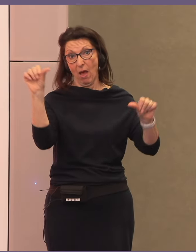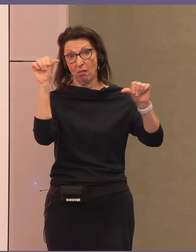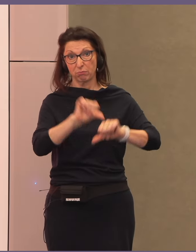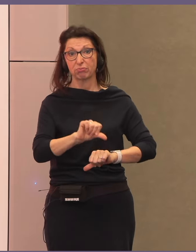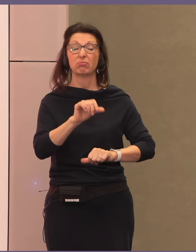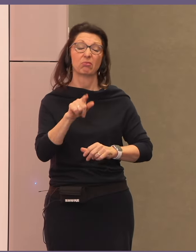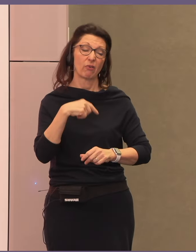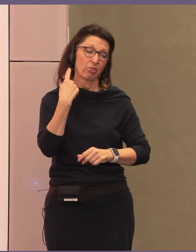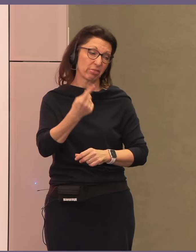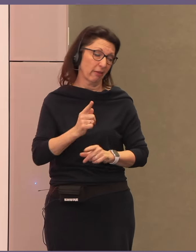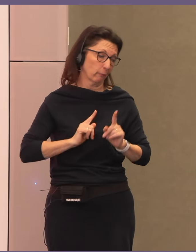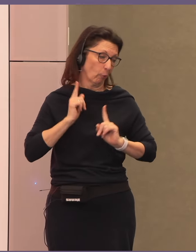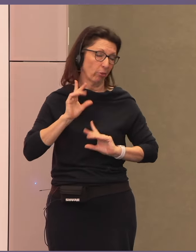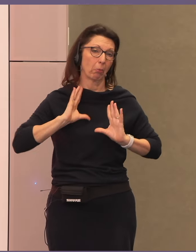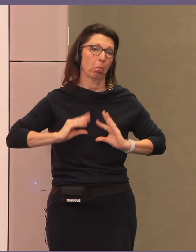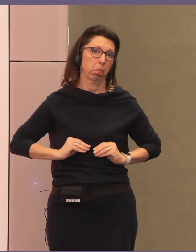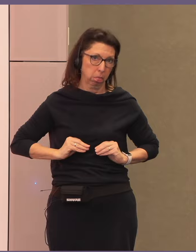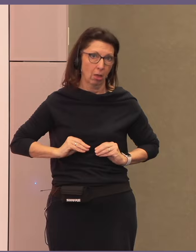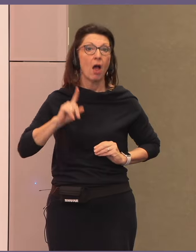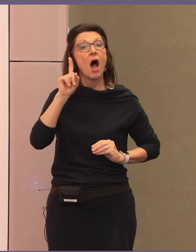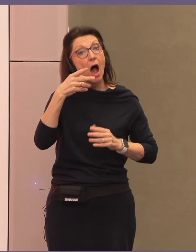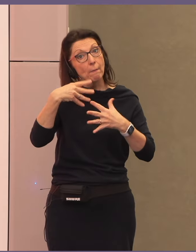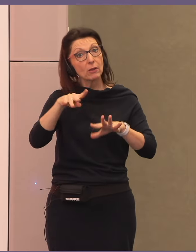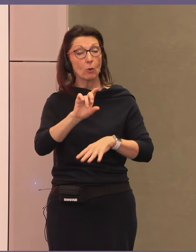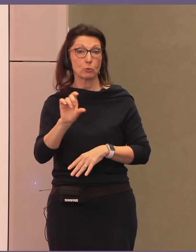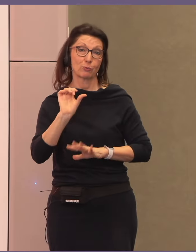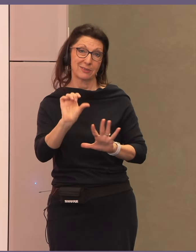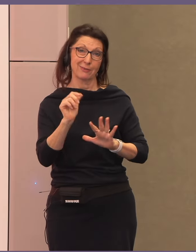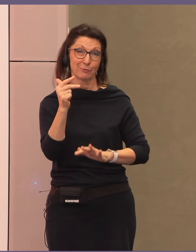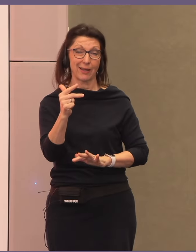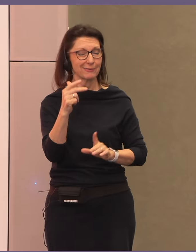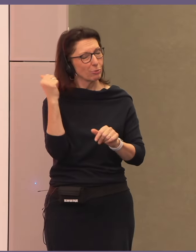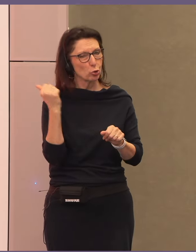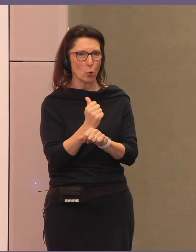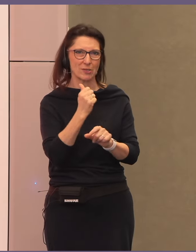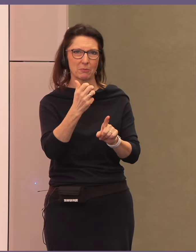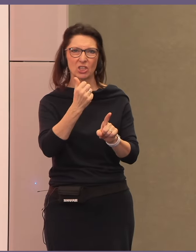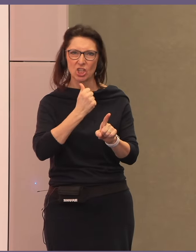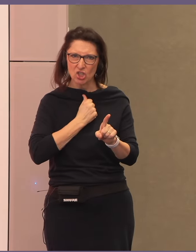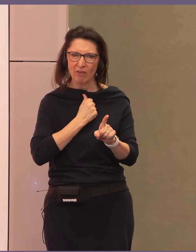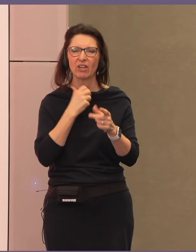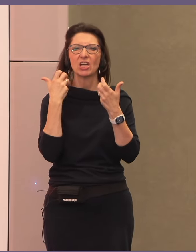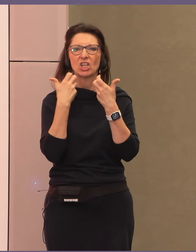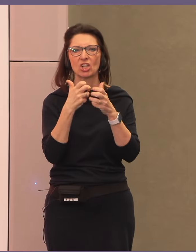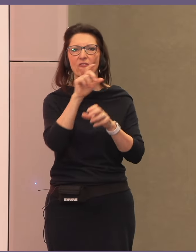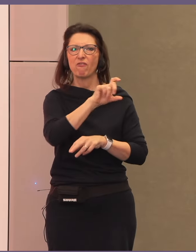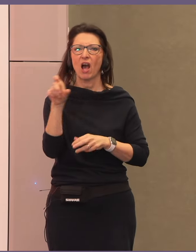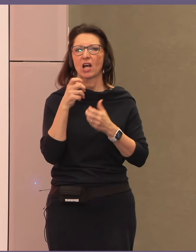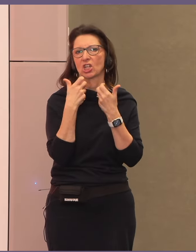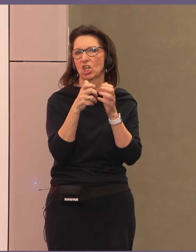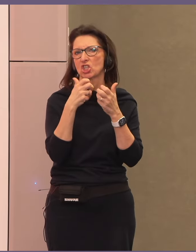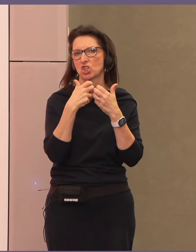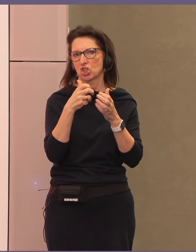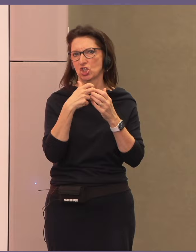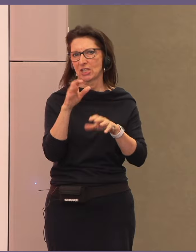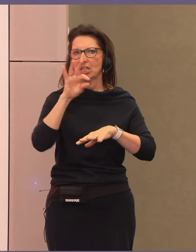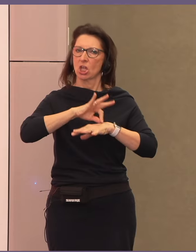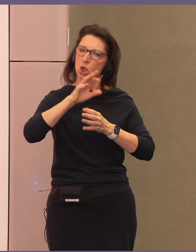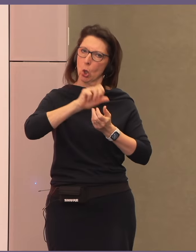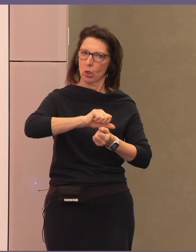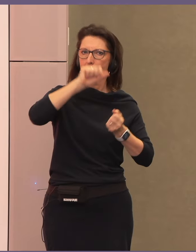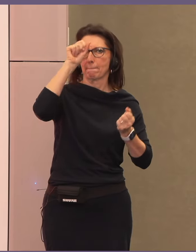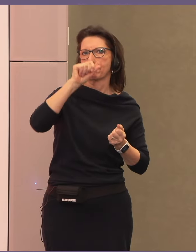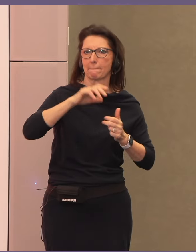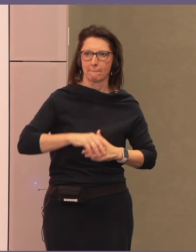verloren habe, wie sie meint. Aber kurzum, 1936 promoviert Hertha Virenberg in Geschichte. Mit das war nicht zu machen,